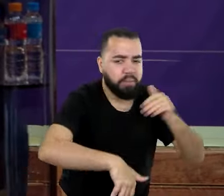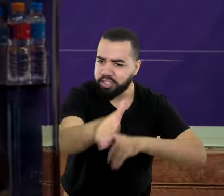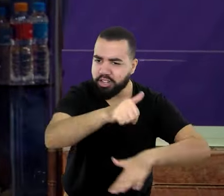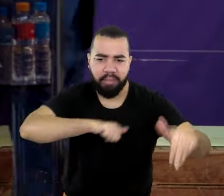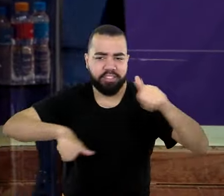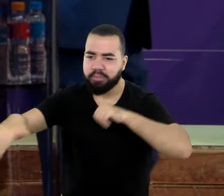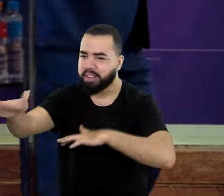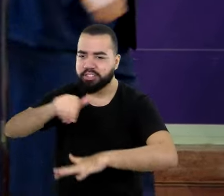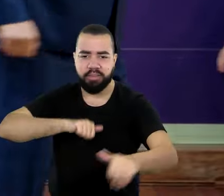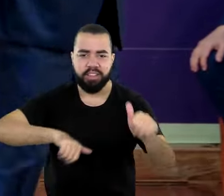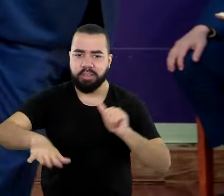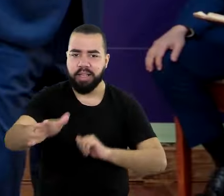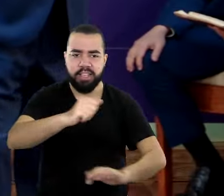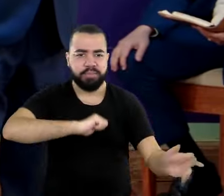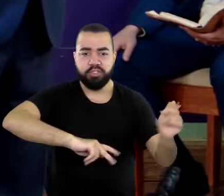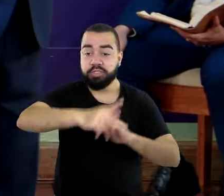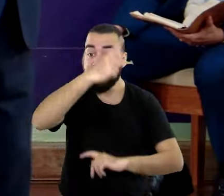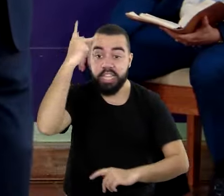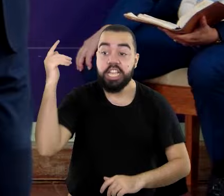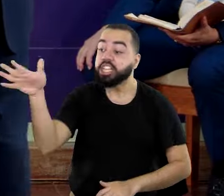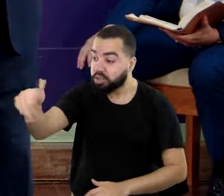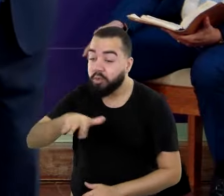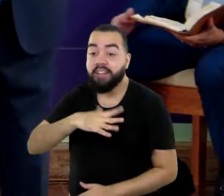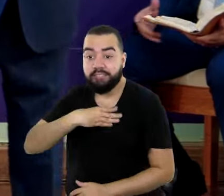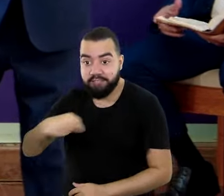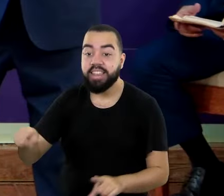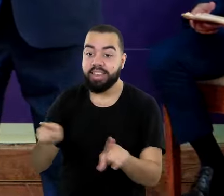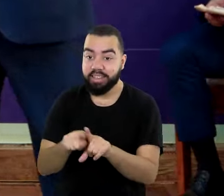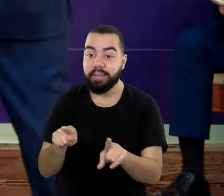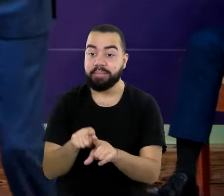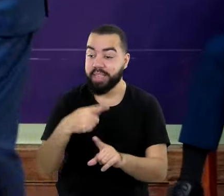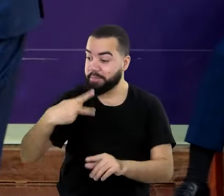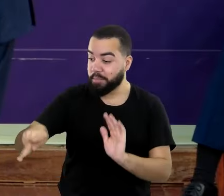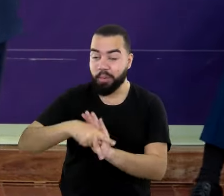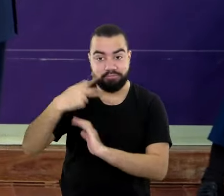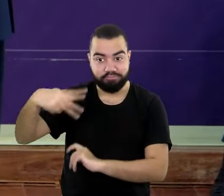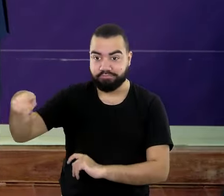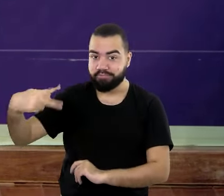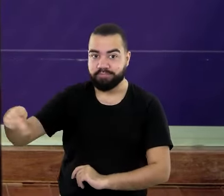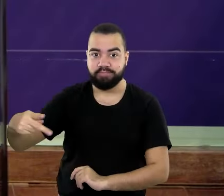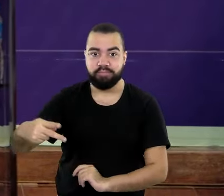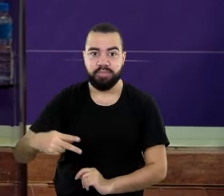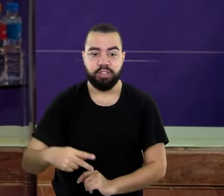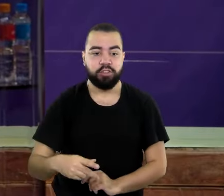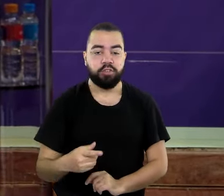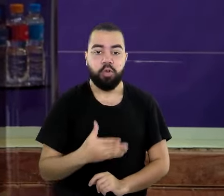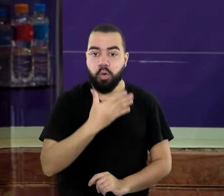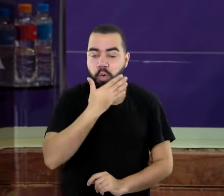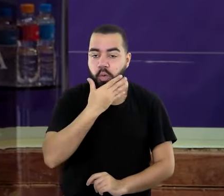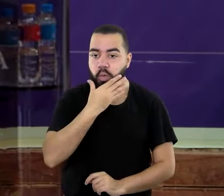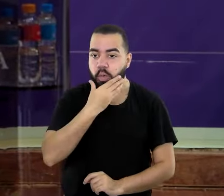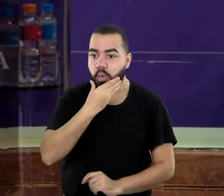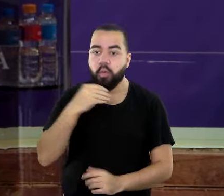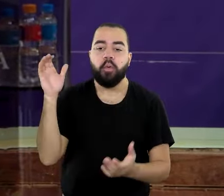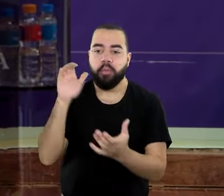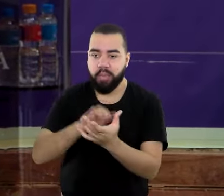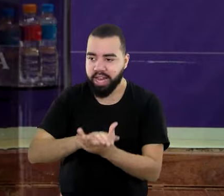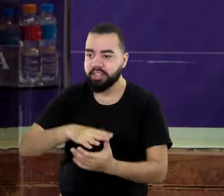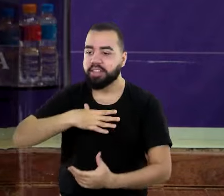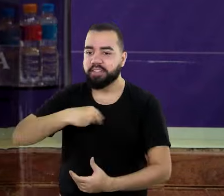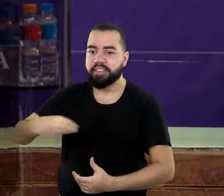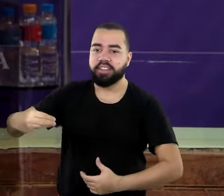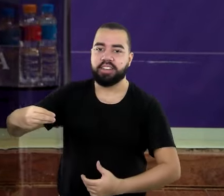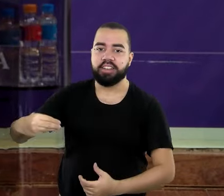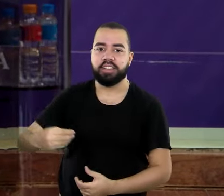자기 딸을 데려왔습니다. E trouxe a filha dela também para a igreja. 자기 사위를 데려왔습니다. Trouxe o genro dela também.